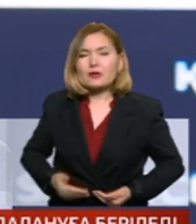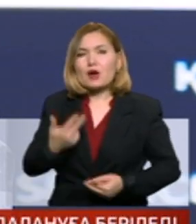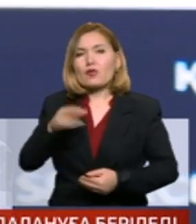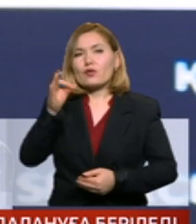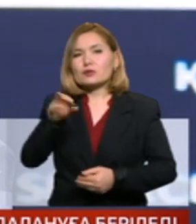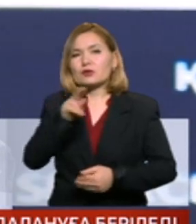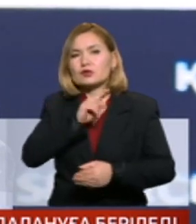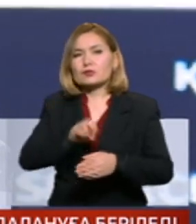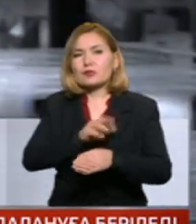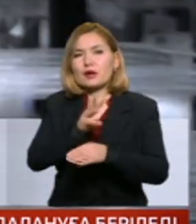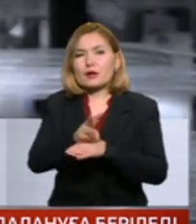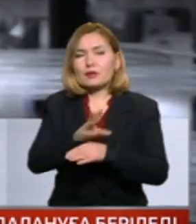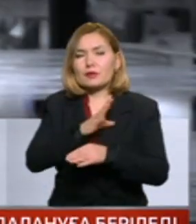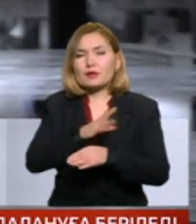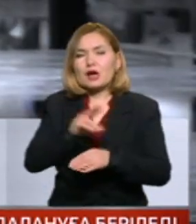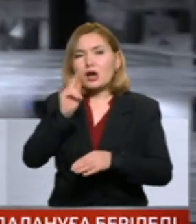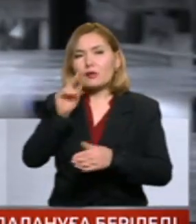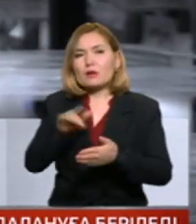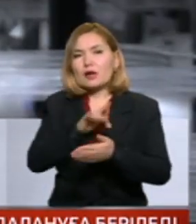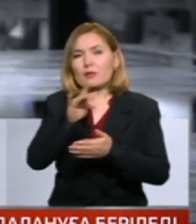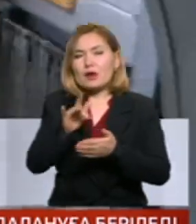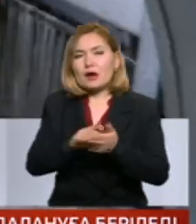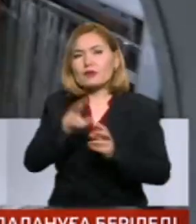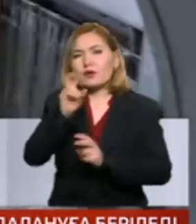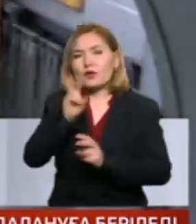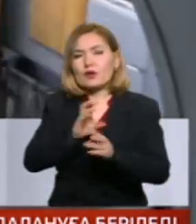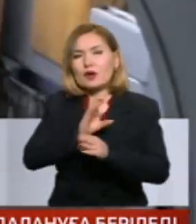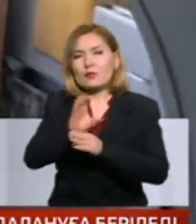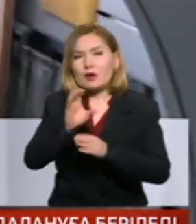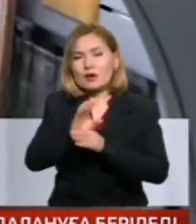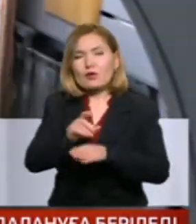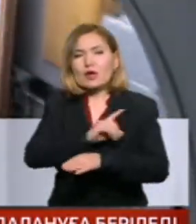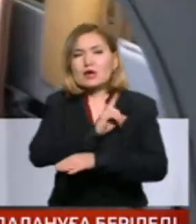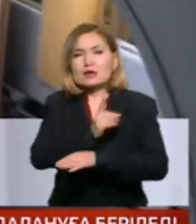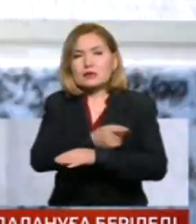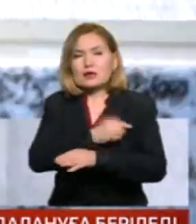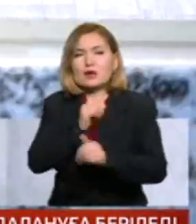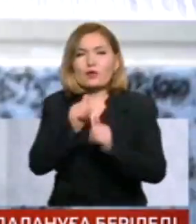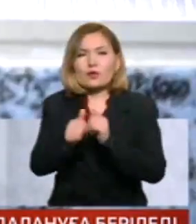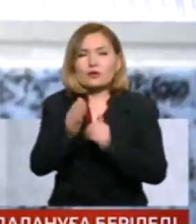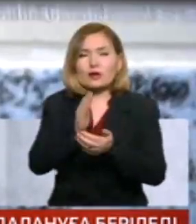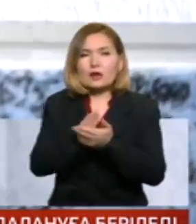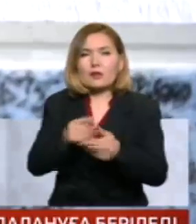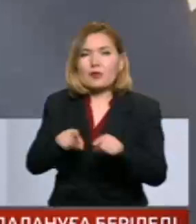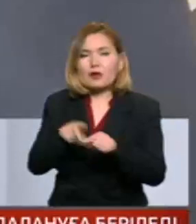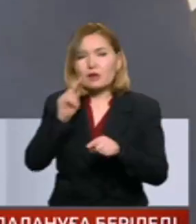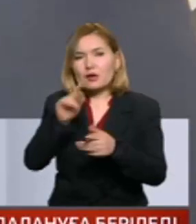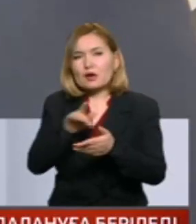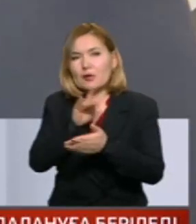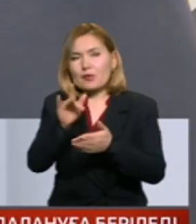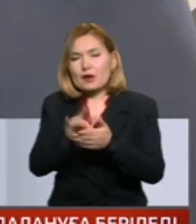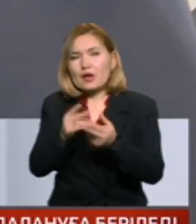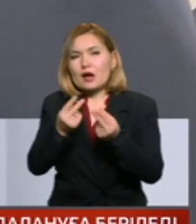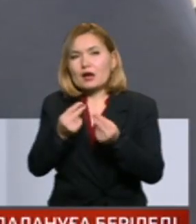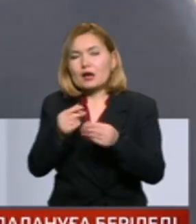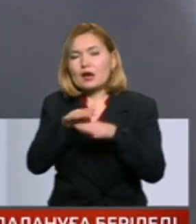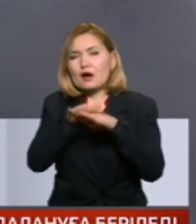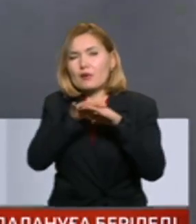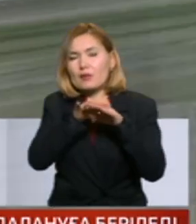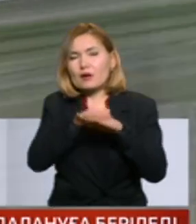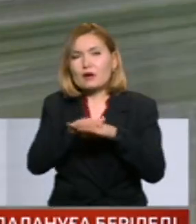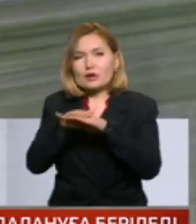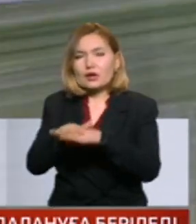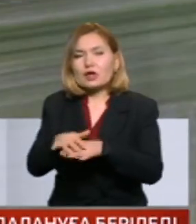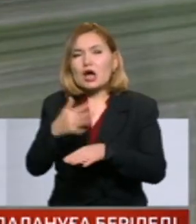астамын жұмыспен қамтып отыр. Шымкент қаласы өндірісімен ақ өзге өңірлерге үлгі болып келеді. Себебі дәл осы сала қазынаға 59 миллиард салға